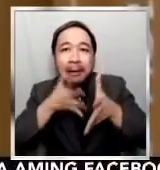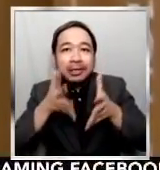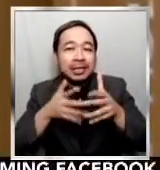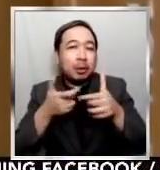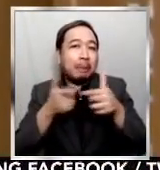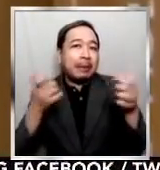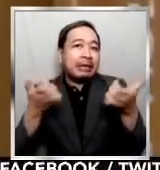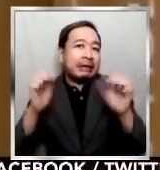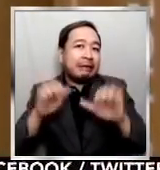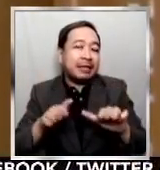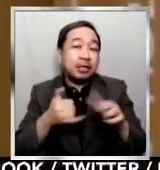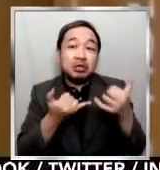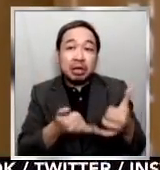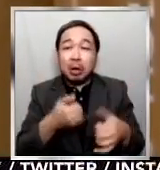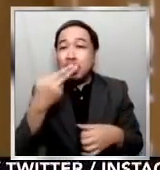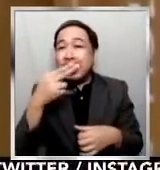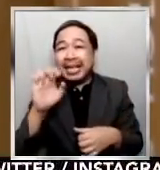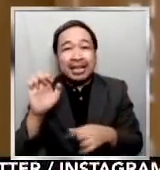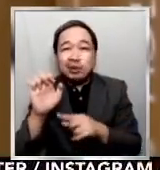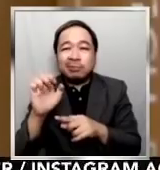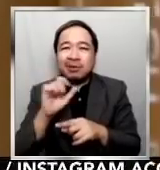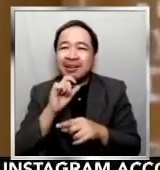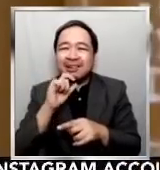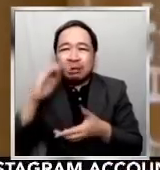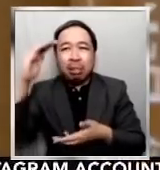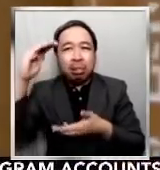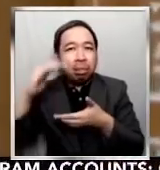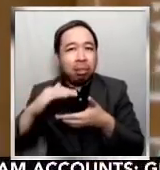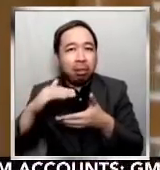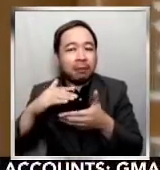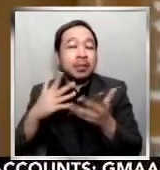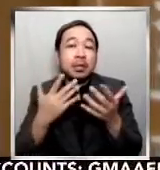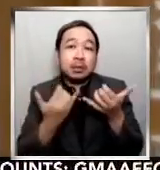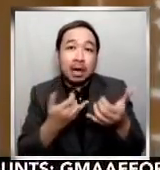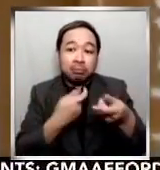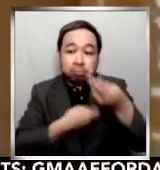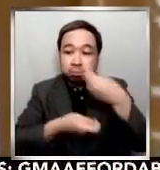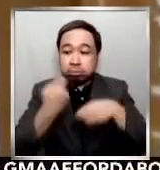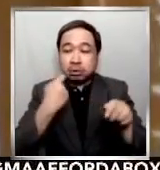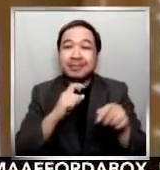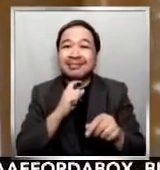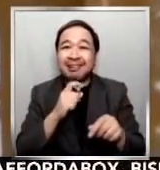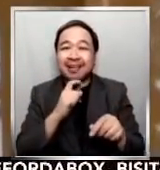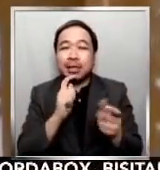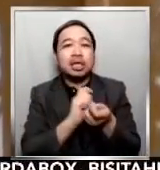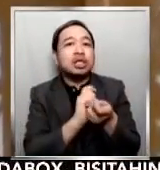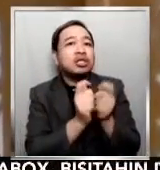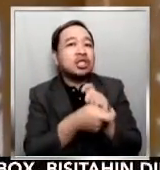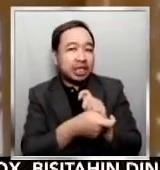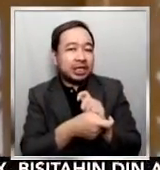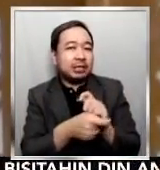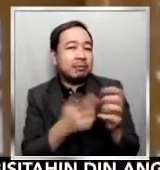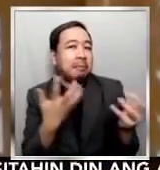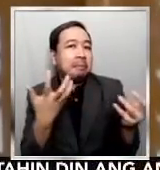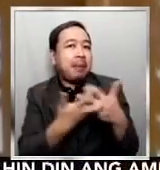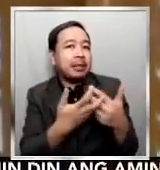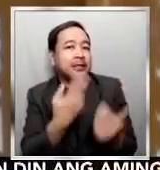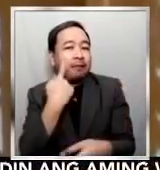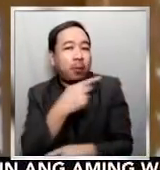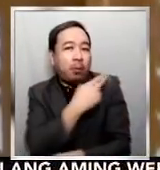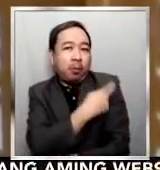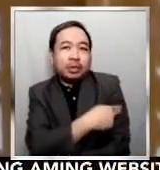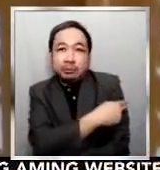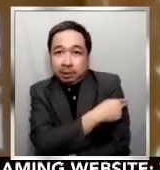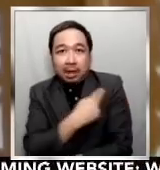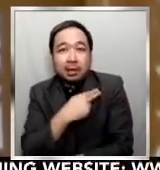sa helium gas. Kaya yung mga tangke na ito ay kinoconvert upang maging medical grade na mga tangke para malagyan